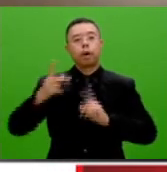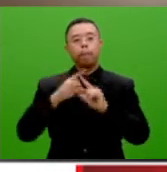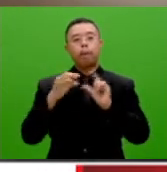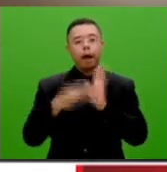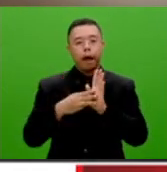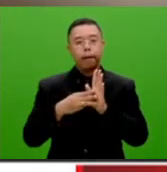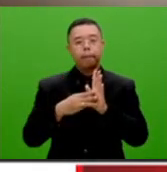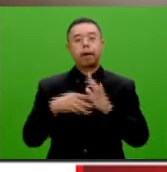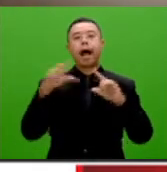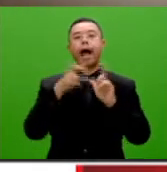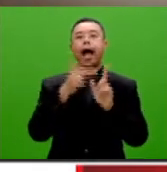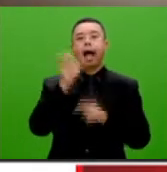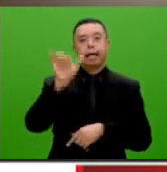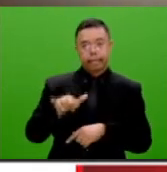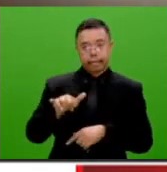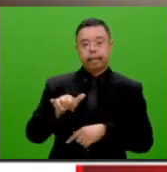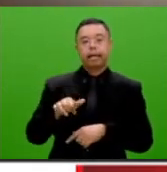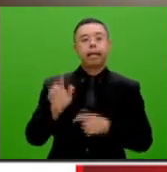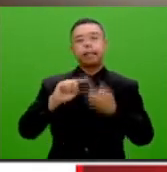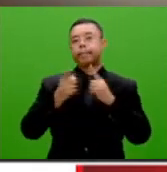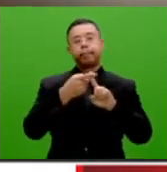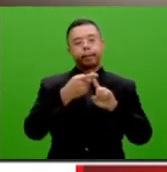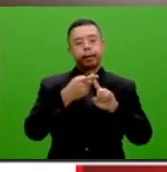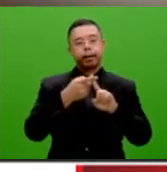Agus Harimurti Yudhoyono dan kawan-kawan,